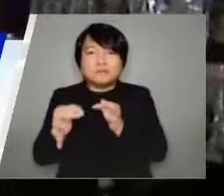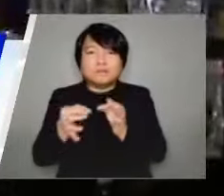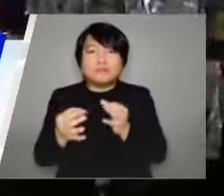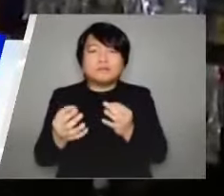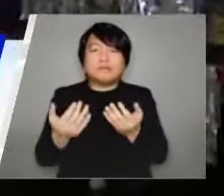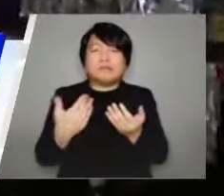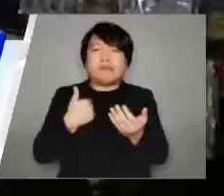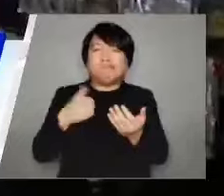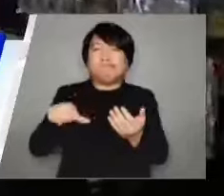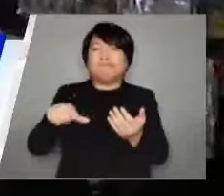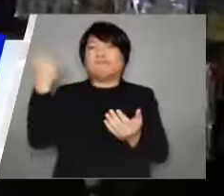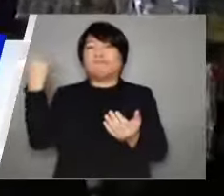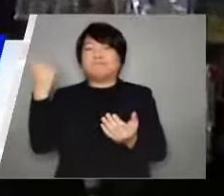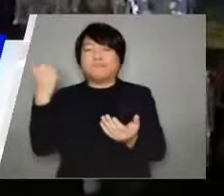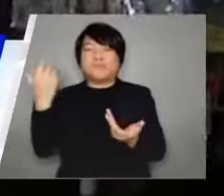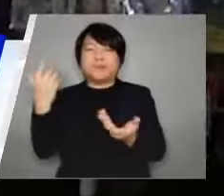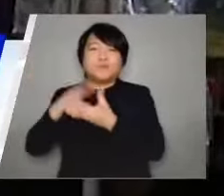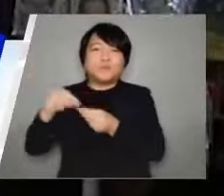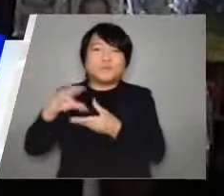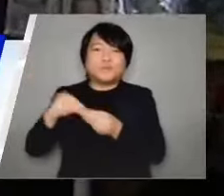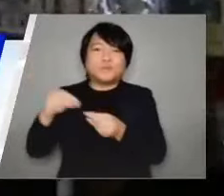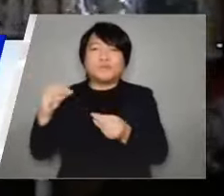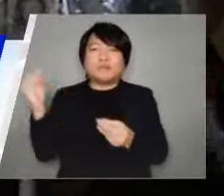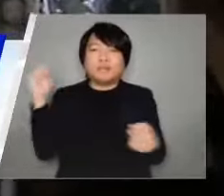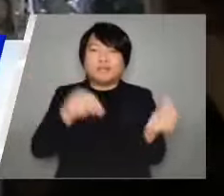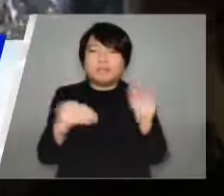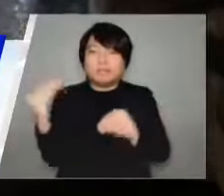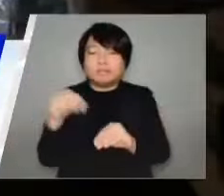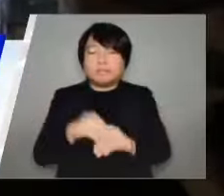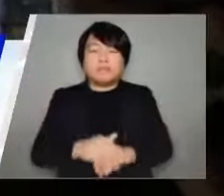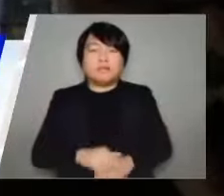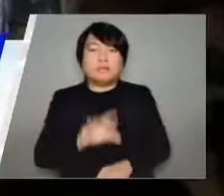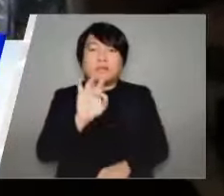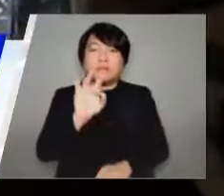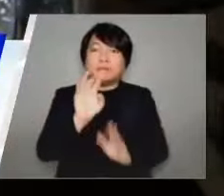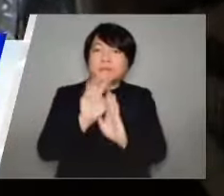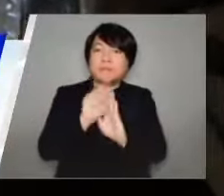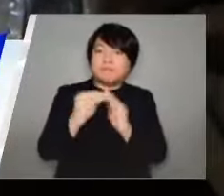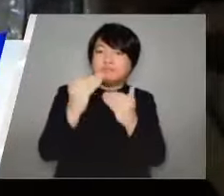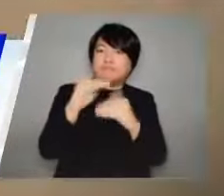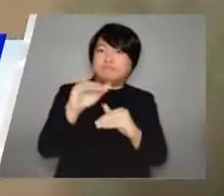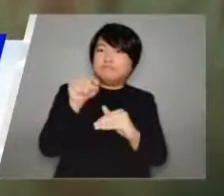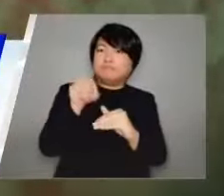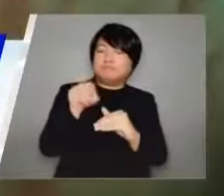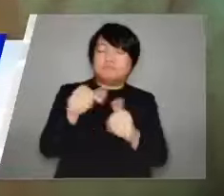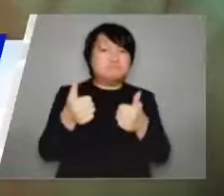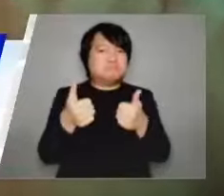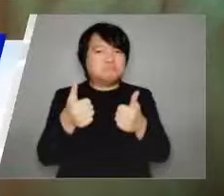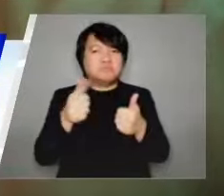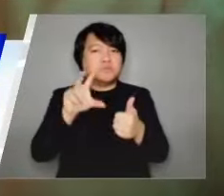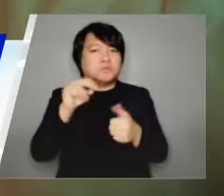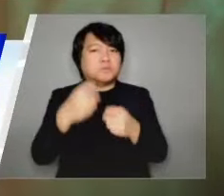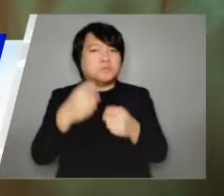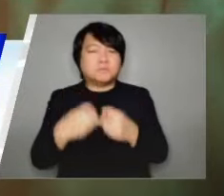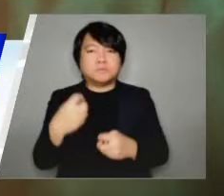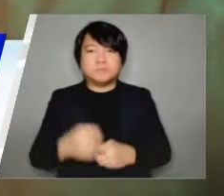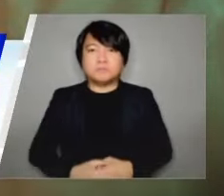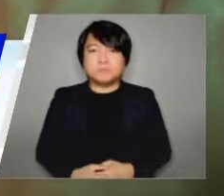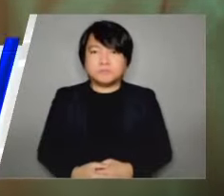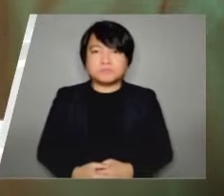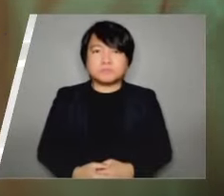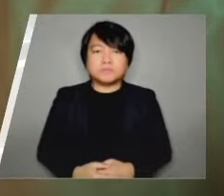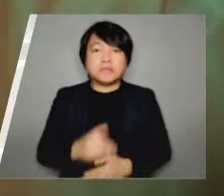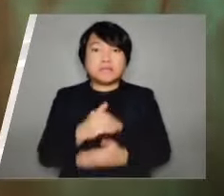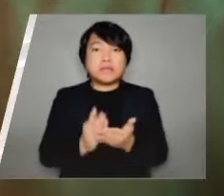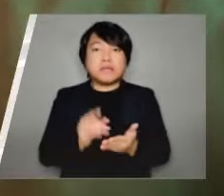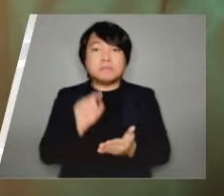kwento. Pero yung sa 8 minutes, kung lahat nandoon, walang problema. Hindi naman pabor ang iba.